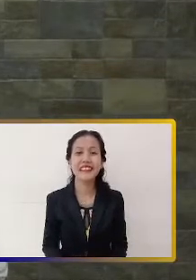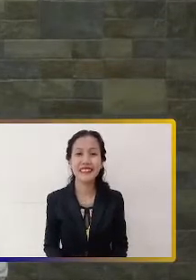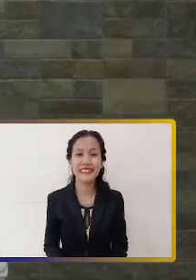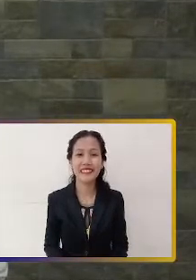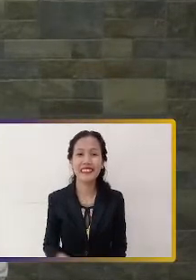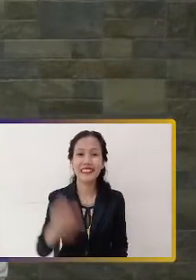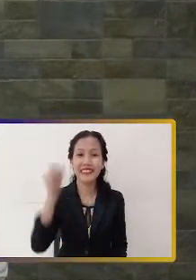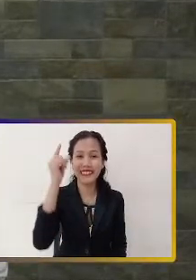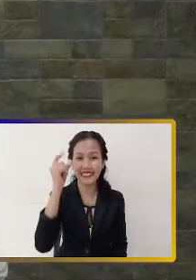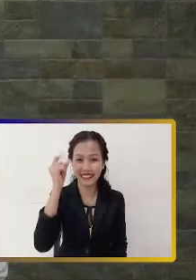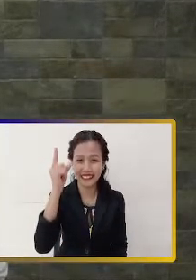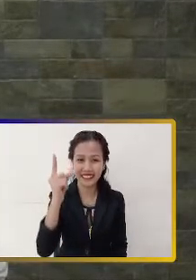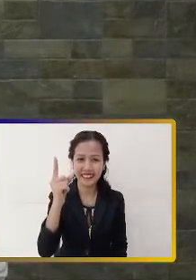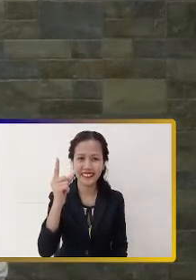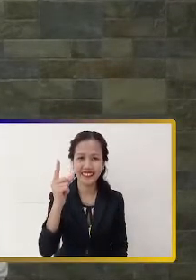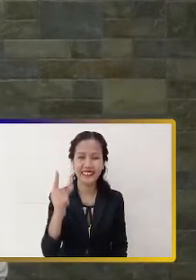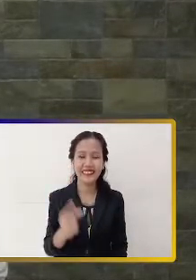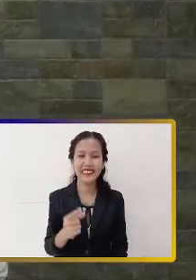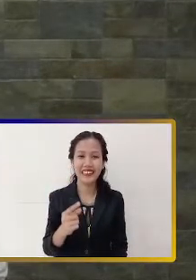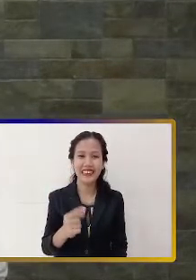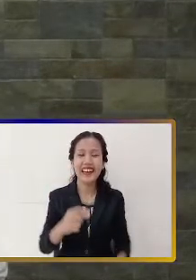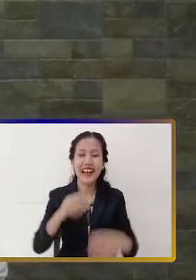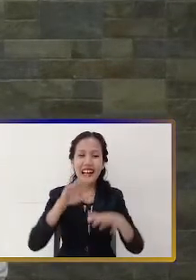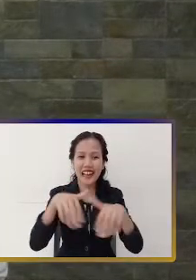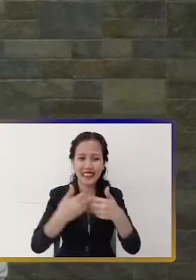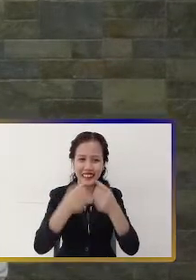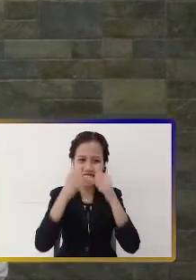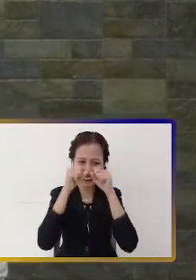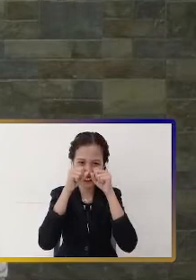Do you understand kung gaano nakakalungkot siya, mga kapatid?